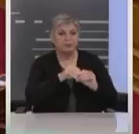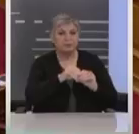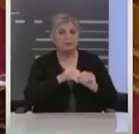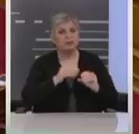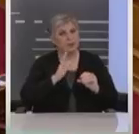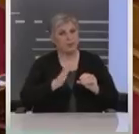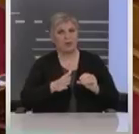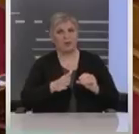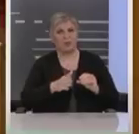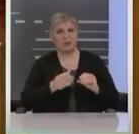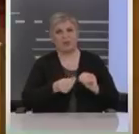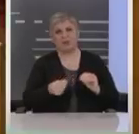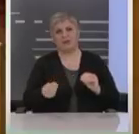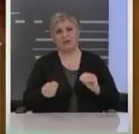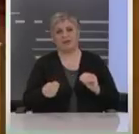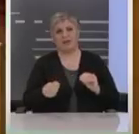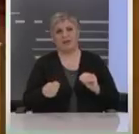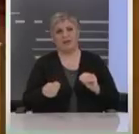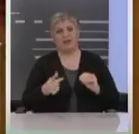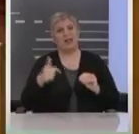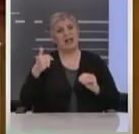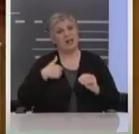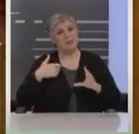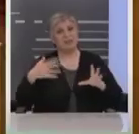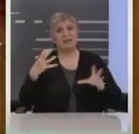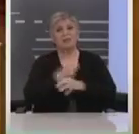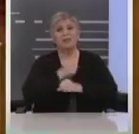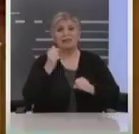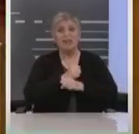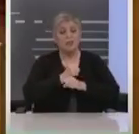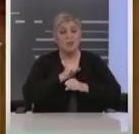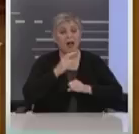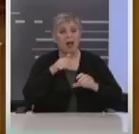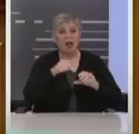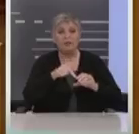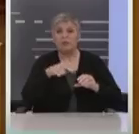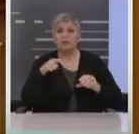Να λοιπόν γιατί εμείς πετυχαίνουμε εκεί που εσείς αποτύχατε.